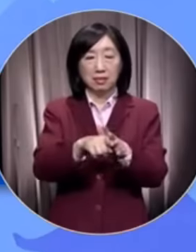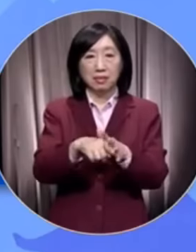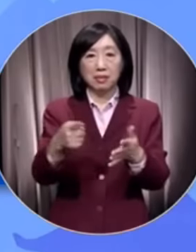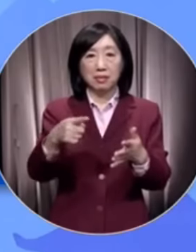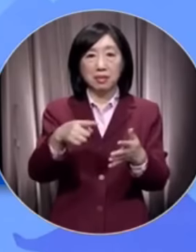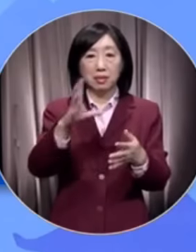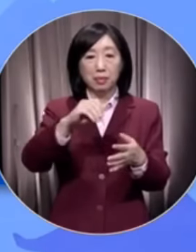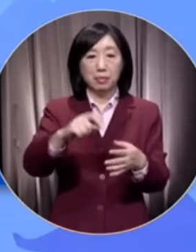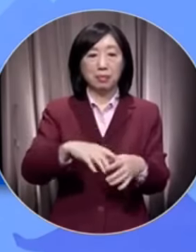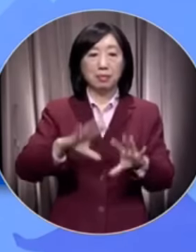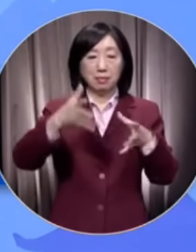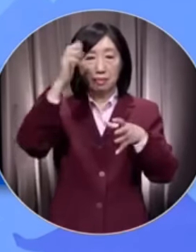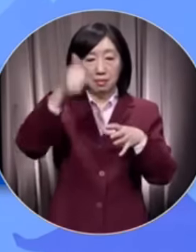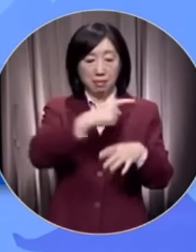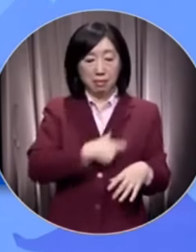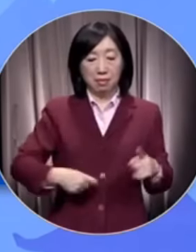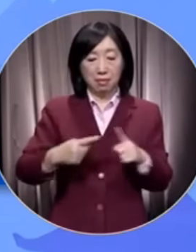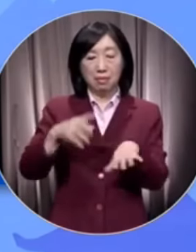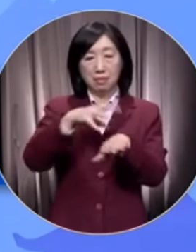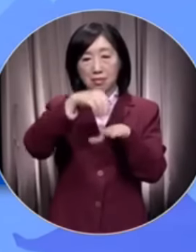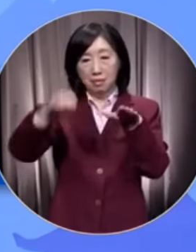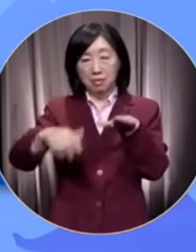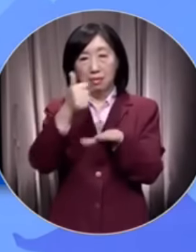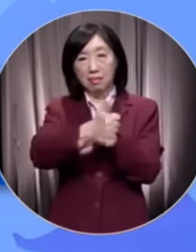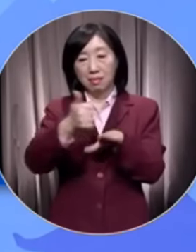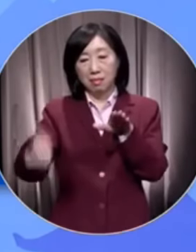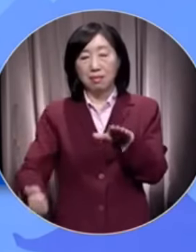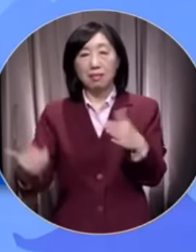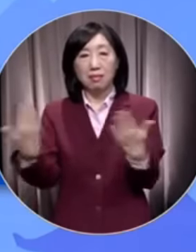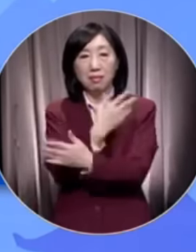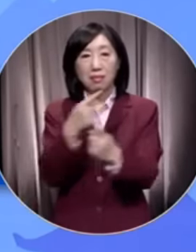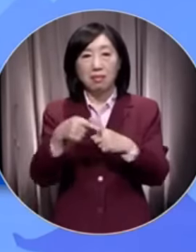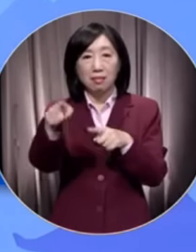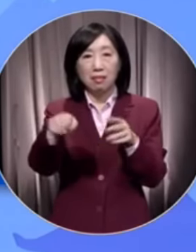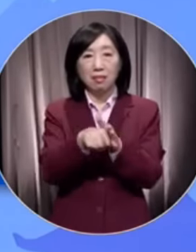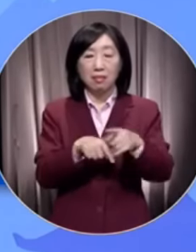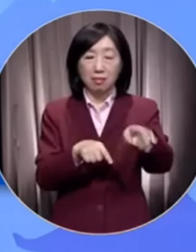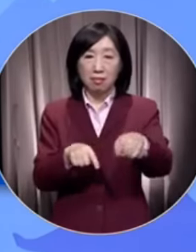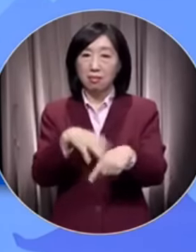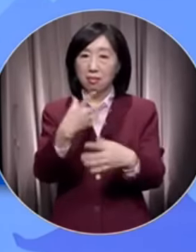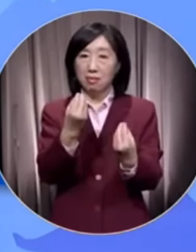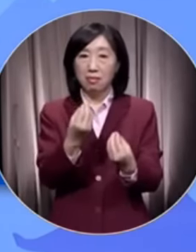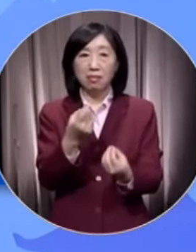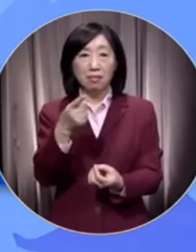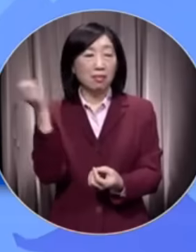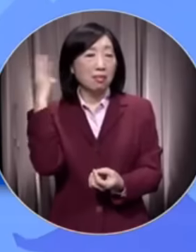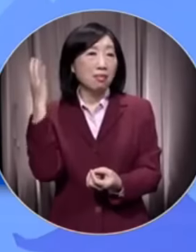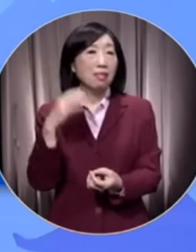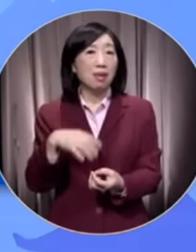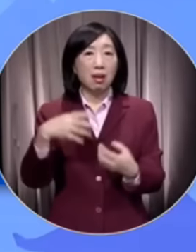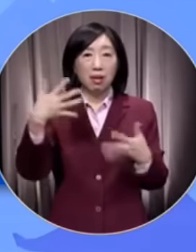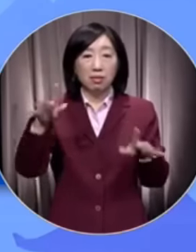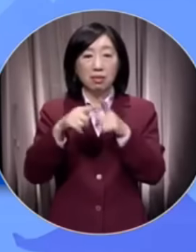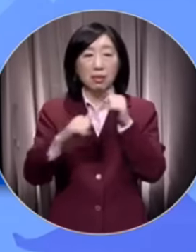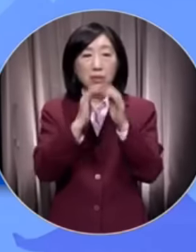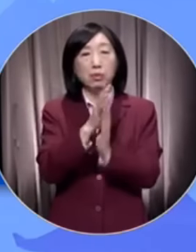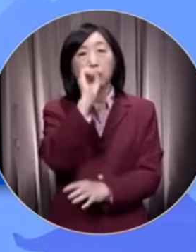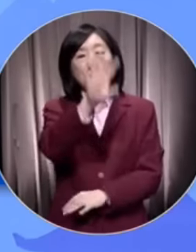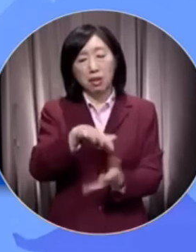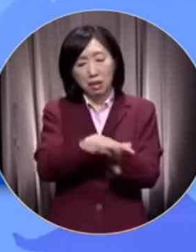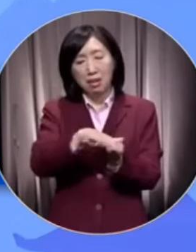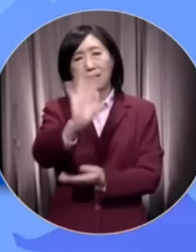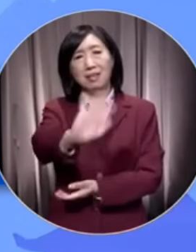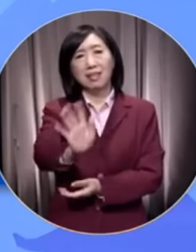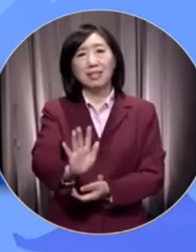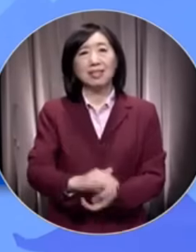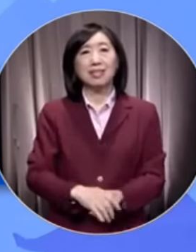总统候选人的时候，他们也没有听到人们希望政治卖个卵啊的声音。刚才朱